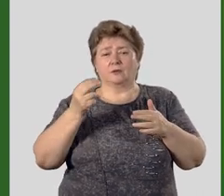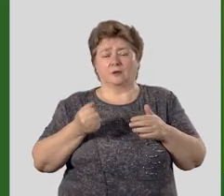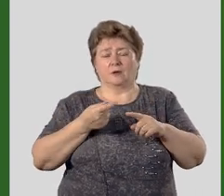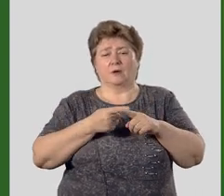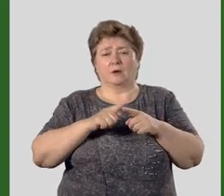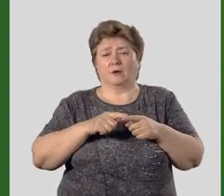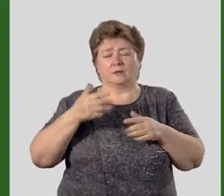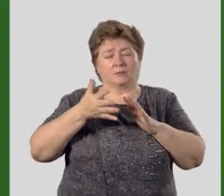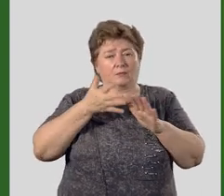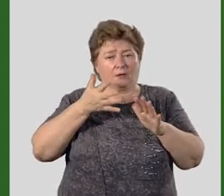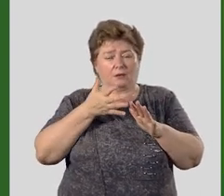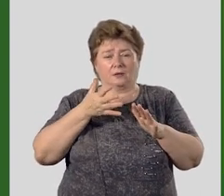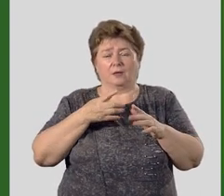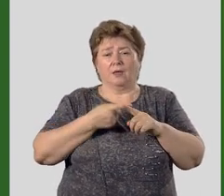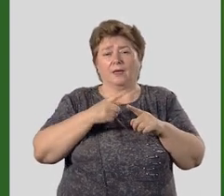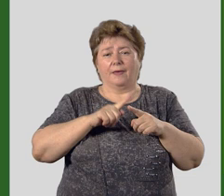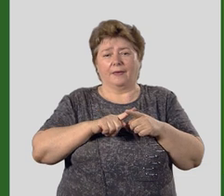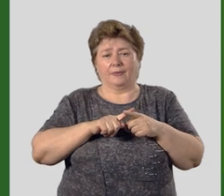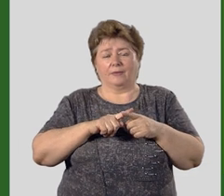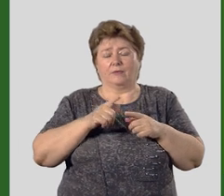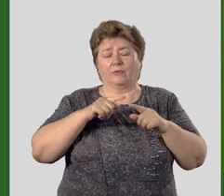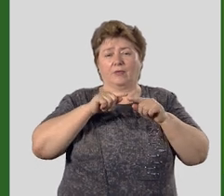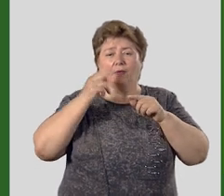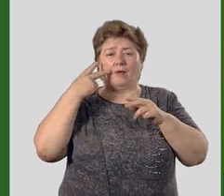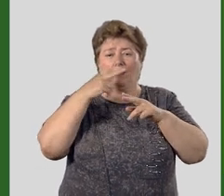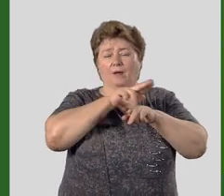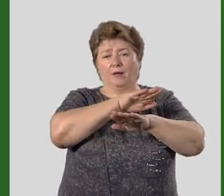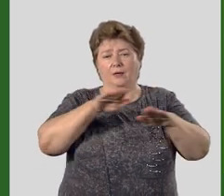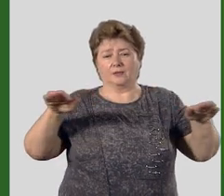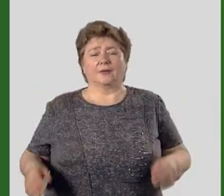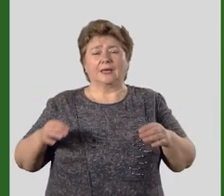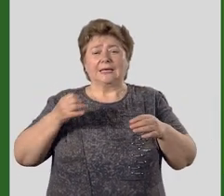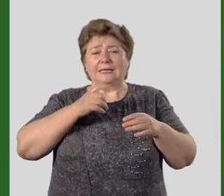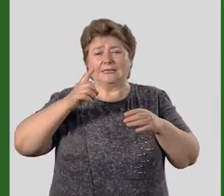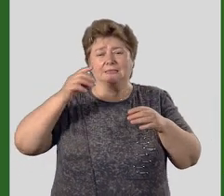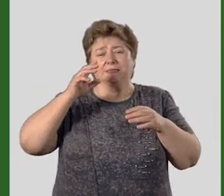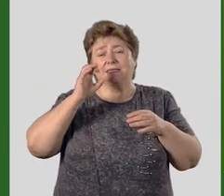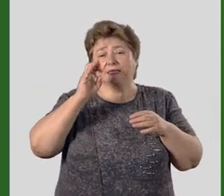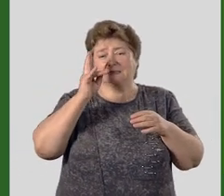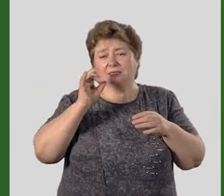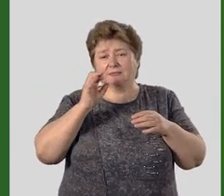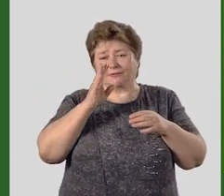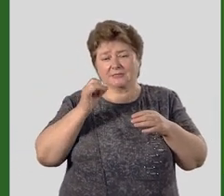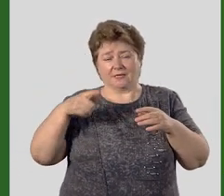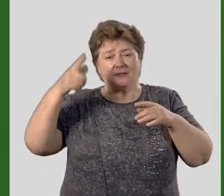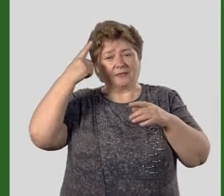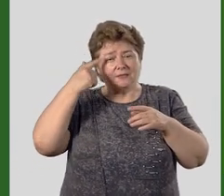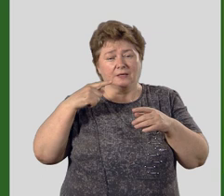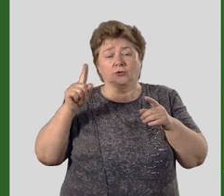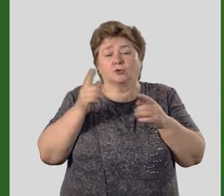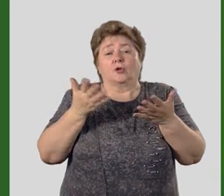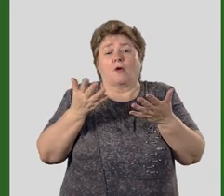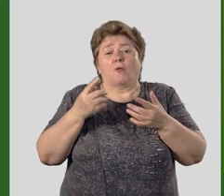Конечно, все догадались, это горизонт. Из курса естествознания вы уже знаете, что